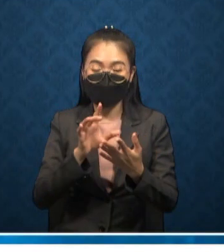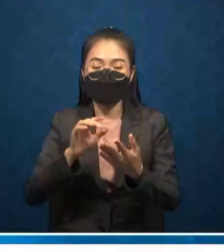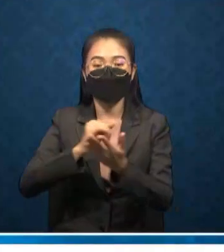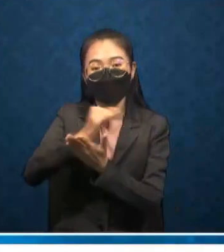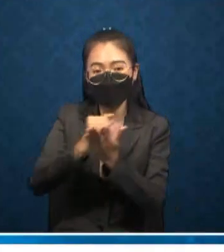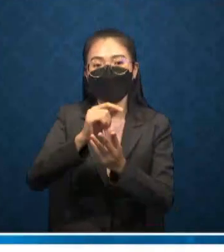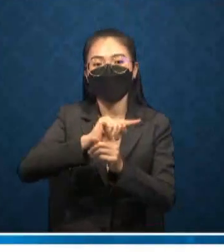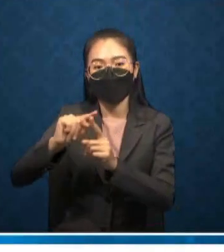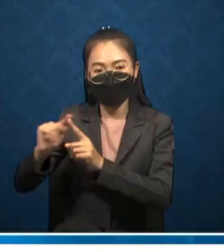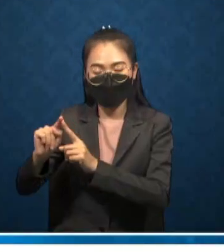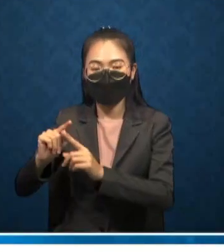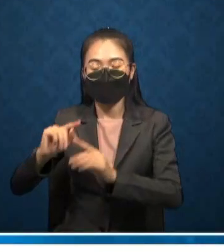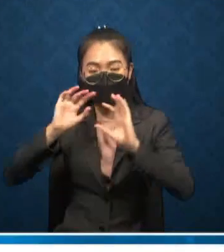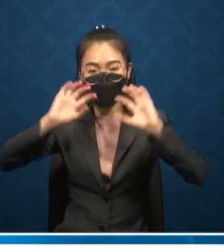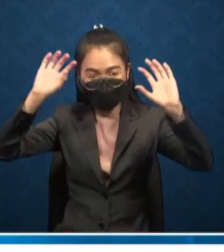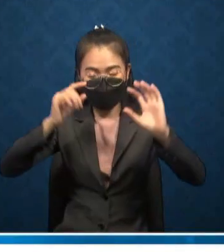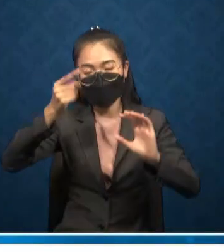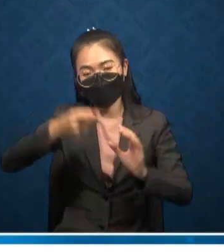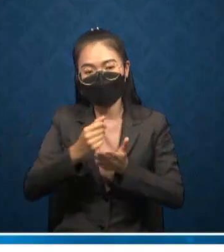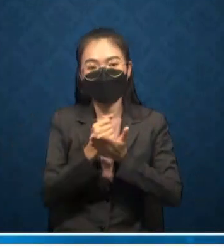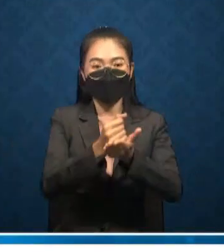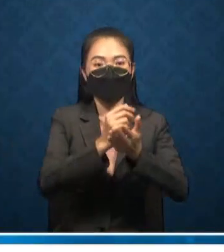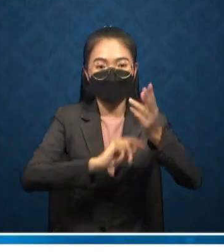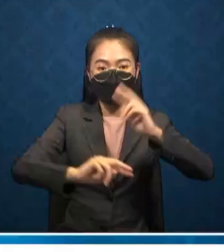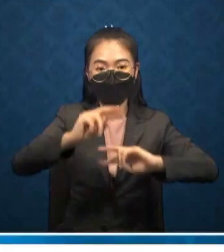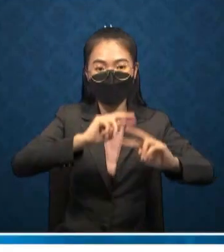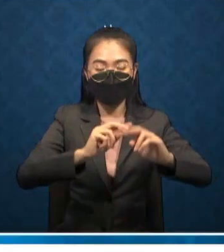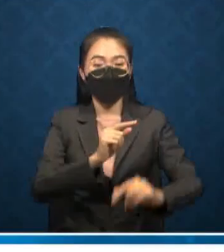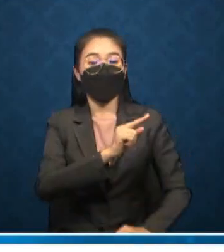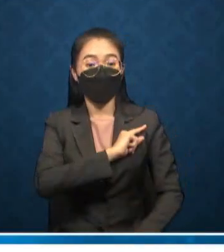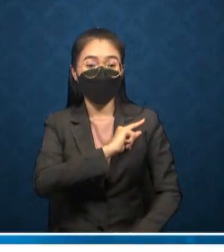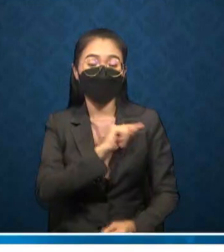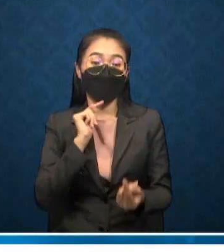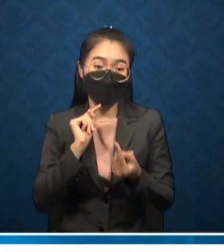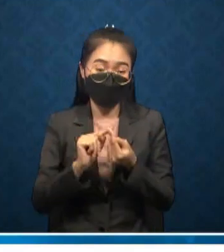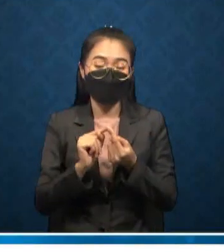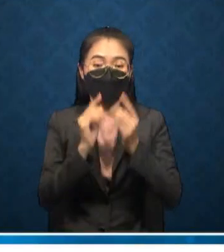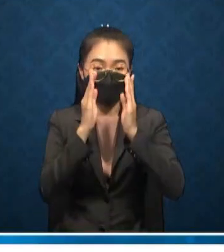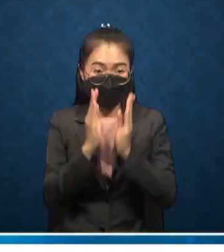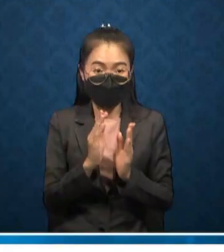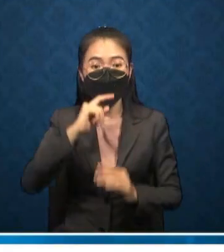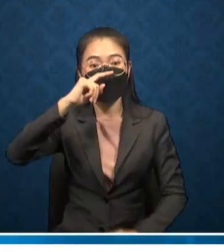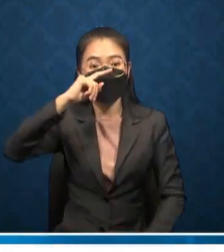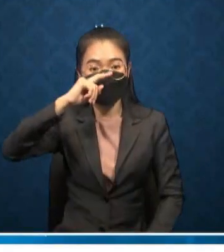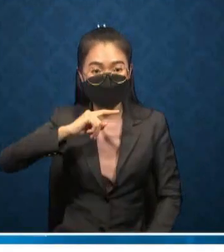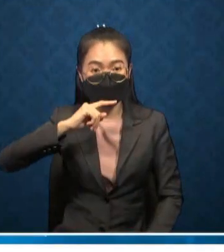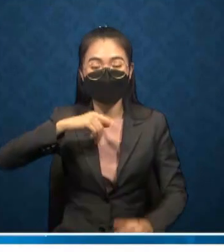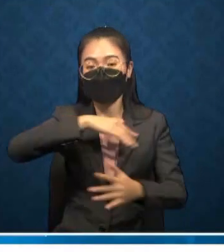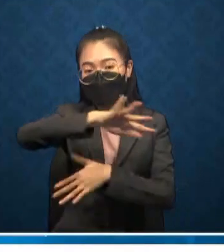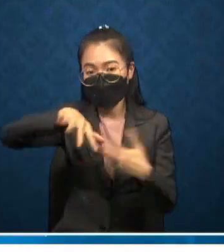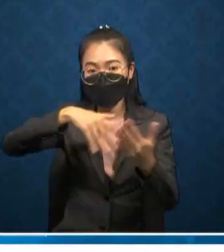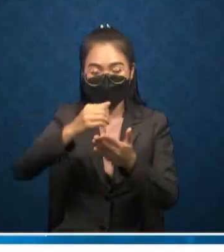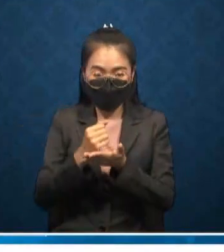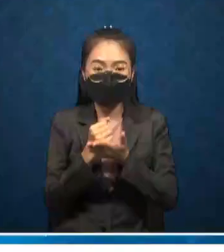และเป็นหน้าที่ของบุคคลที่เป็นคนไทยทุกคนค่ะสอดคล้องกับยุทธศาสตร์ชาติ 20ปี